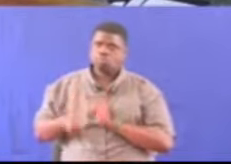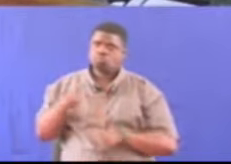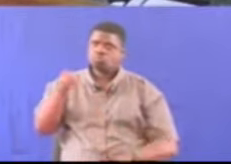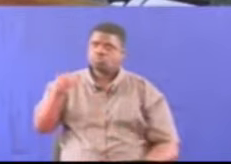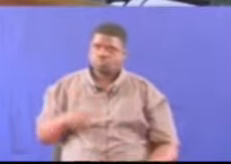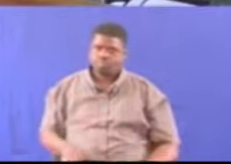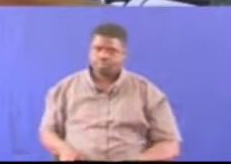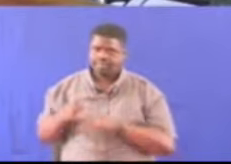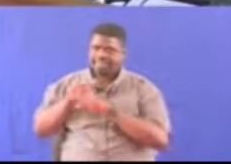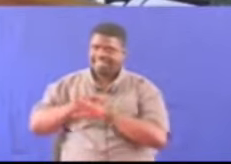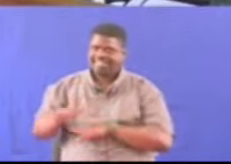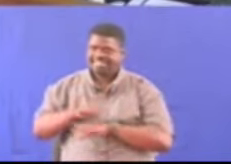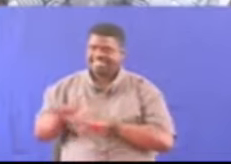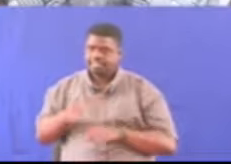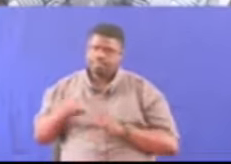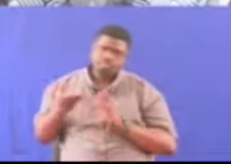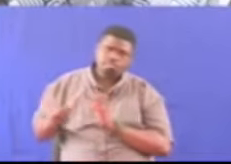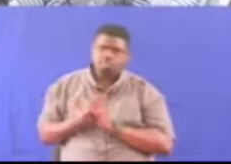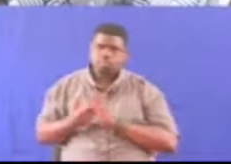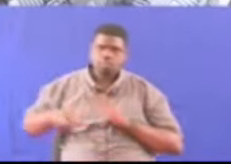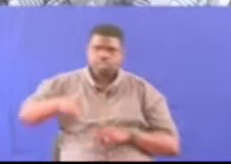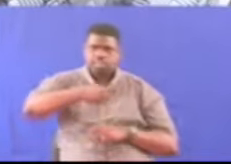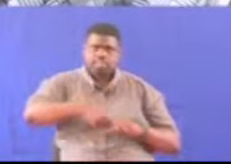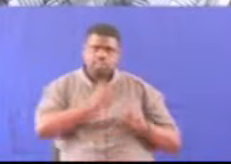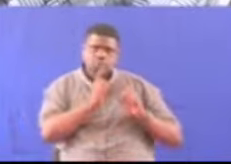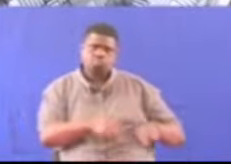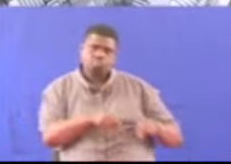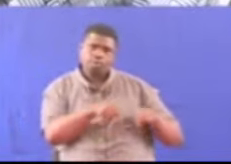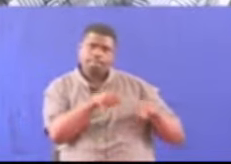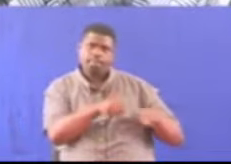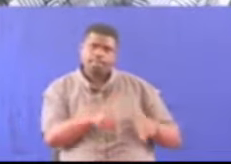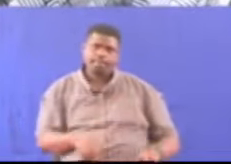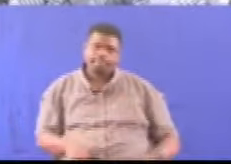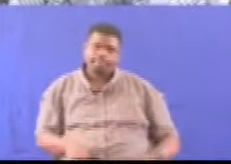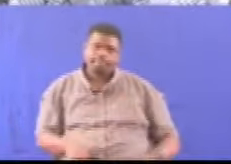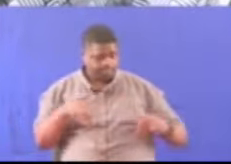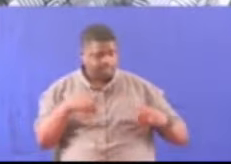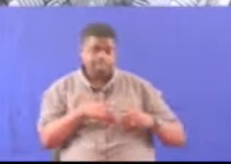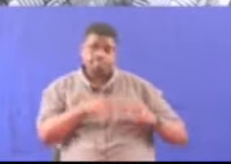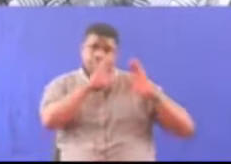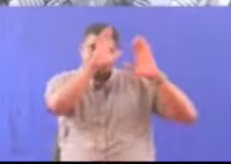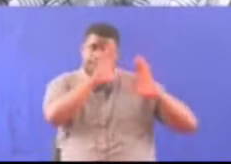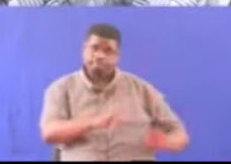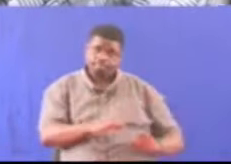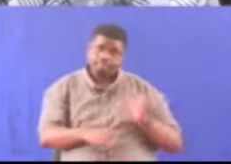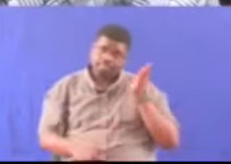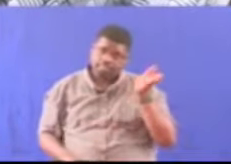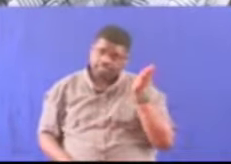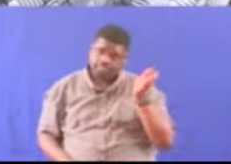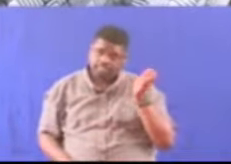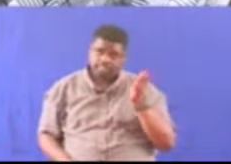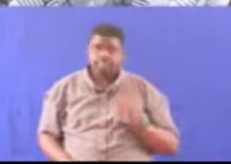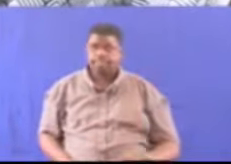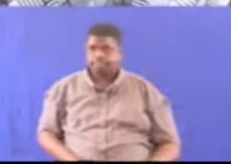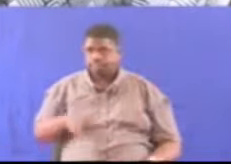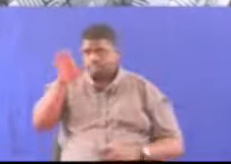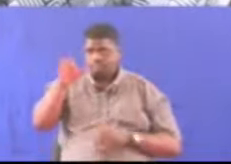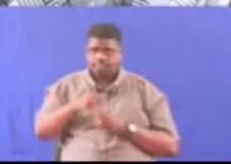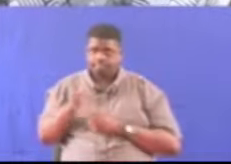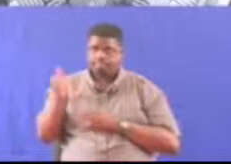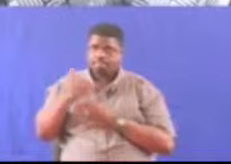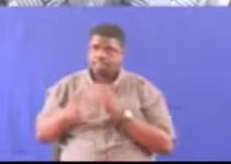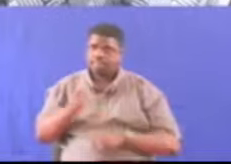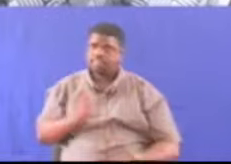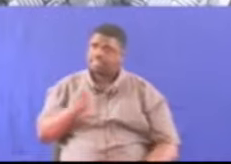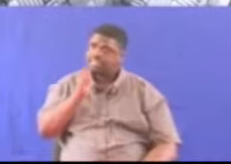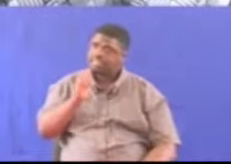kwamba pamoja na sisi ambao tupo hapa, timu hii ya kampeni pia inajumuisha baadhi ya